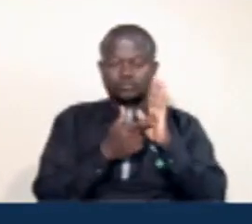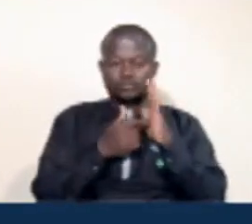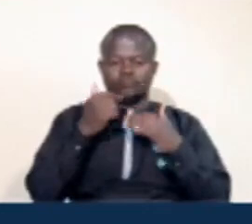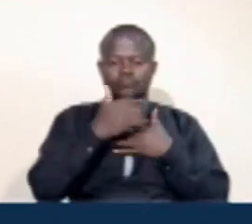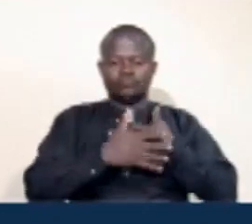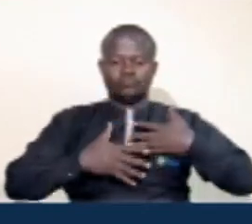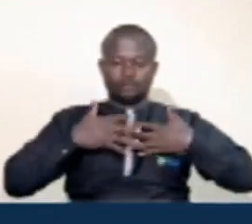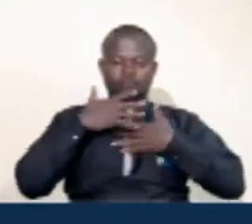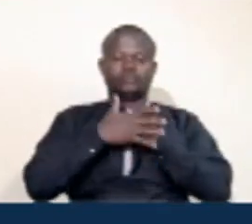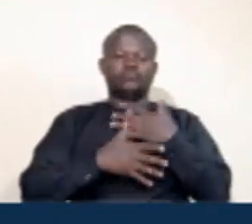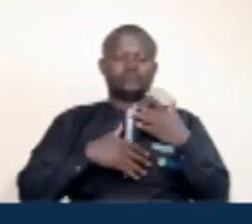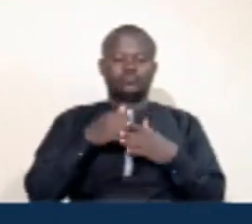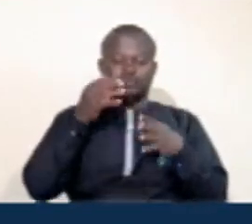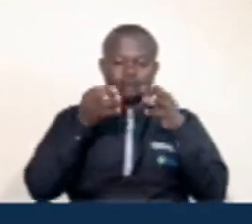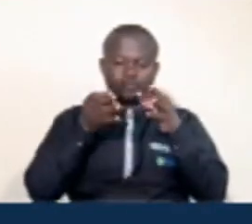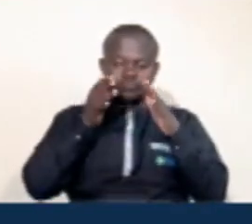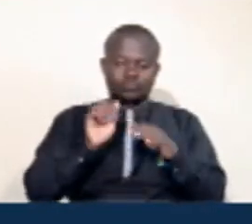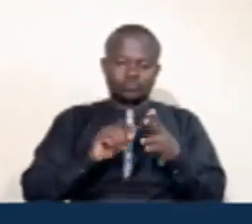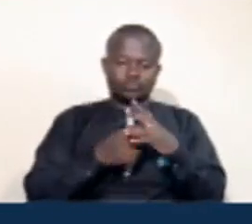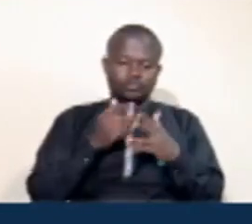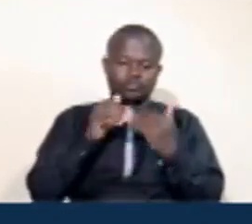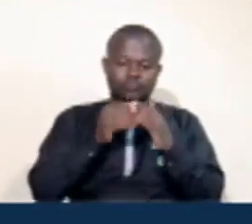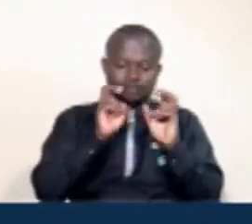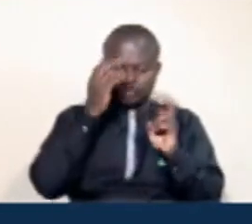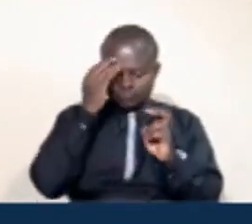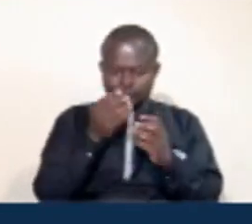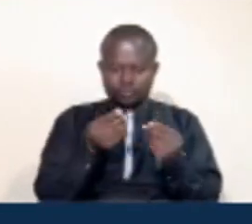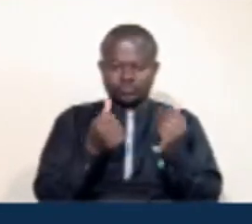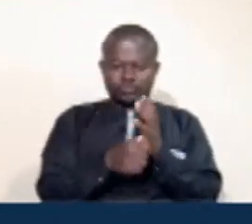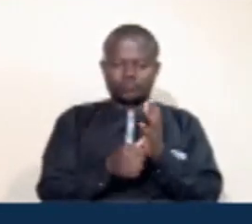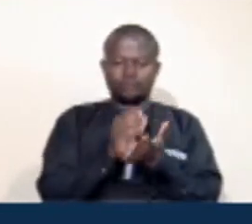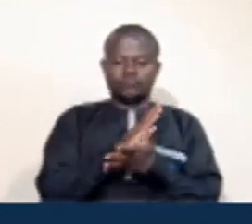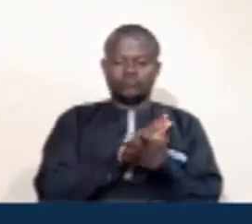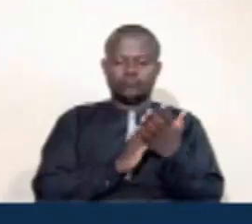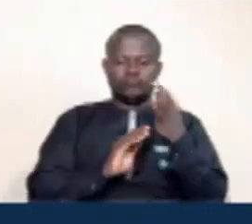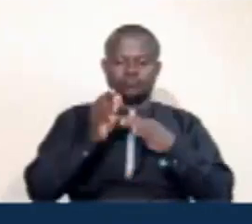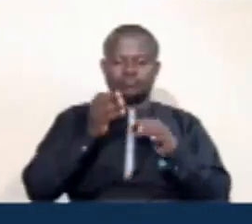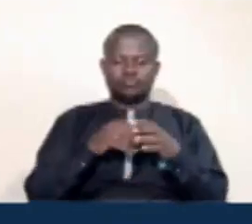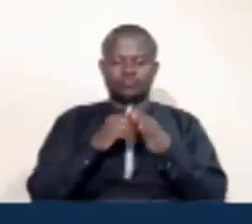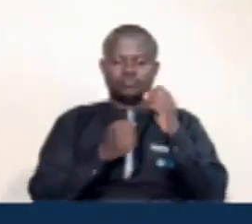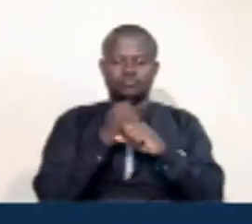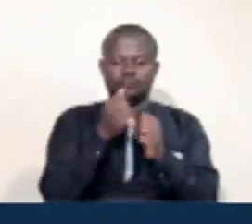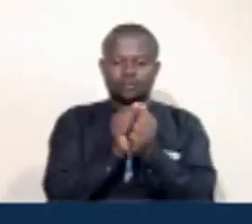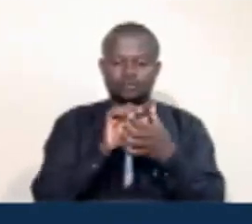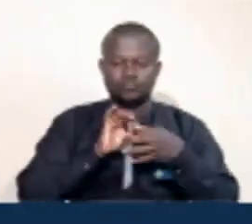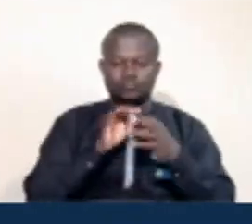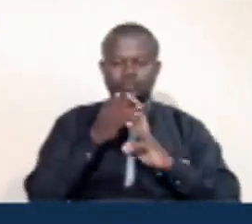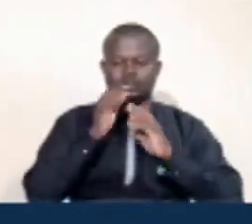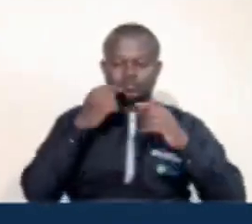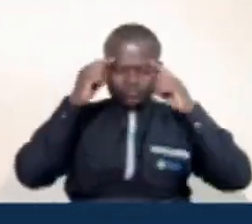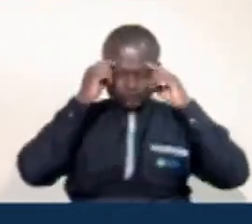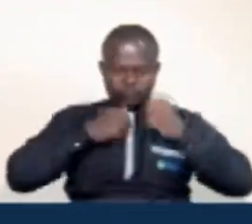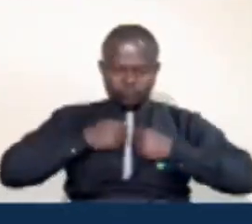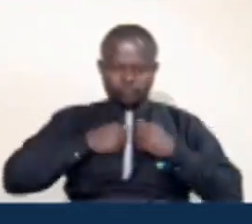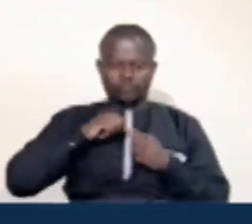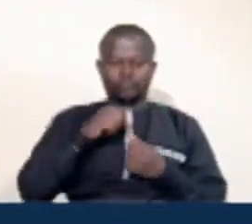scientifique abacamanza bashobora no guheraho kugira ngo byibuze bakemure ibibazo bimwe by'imaza. Muri imyaka 10 ufatanye hagati ya kaminuza y'u Rwanda na kaminuza ya